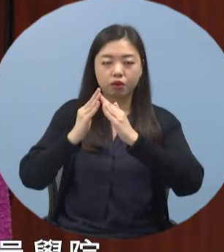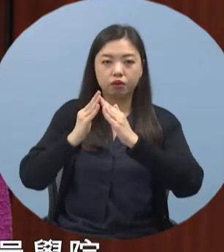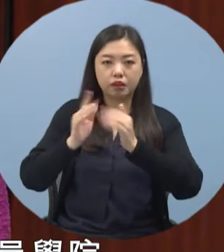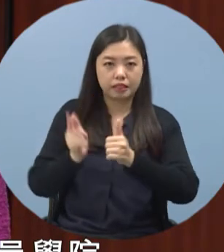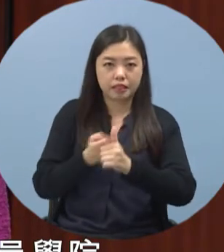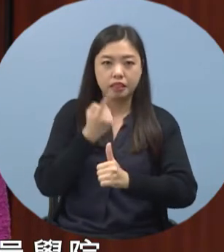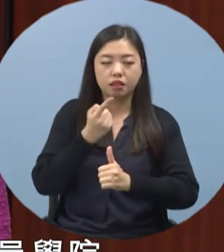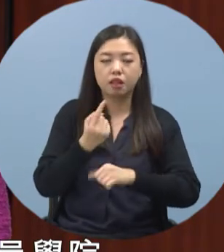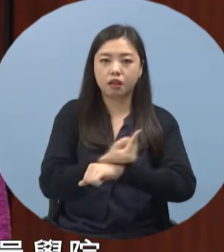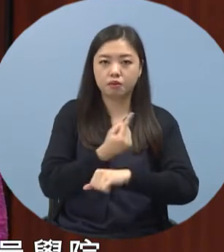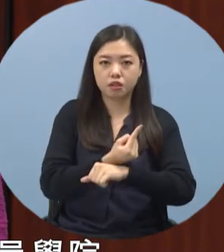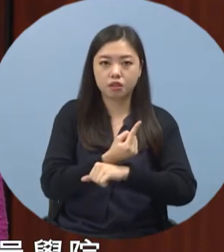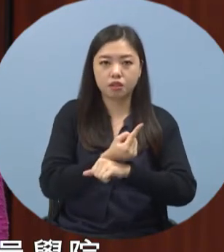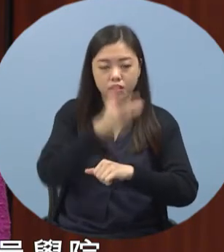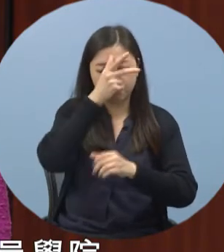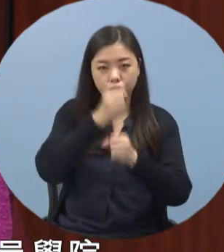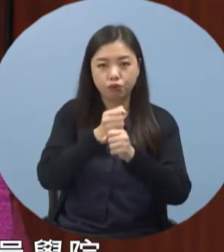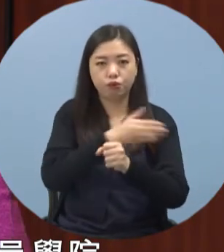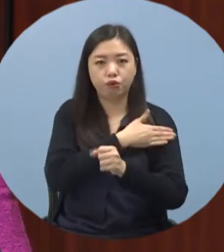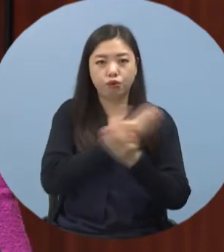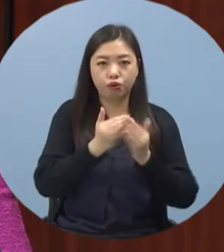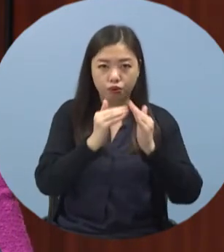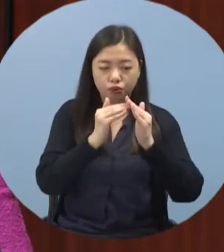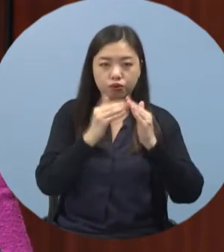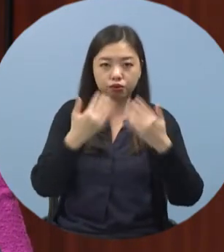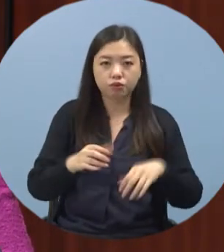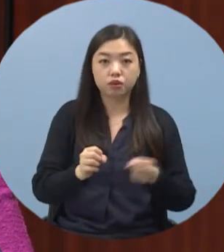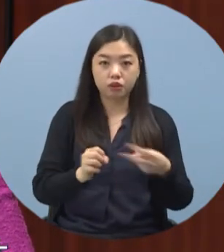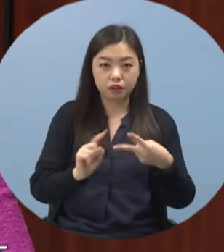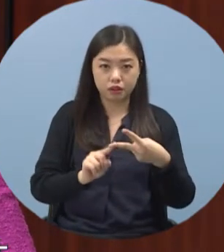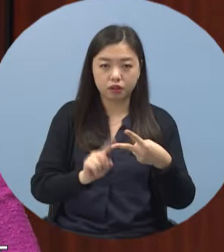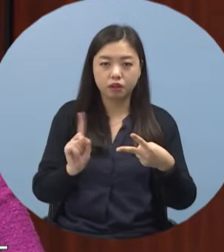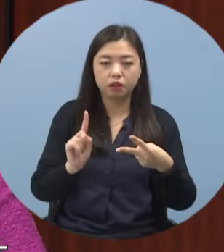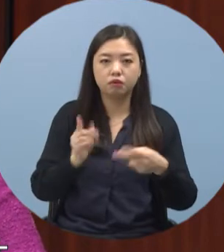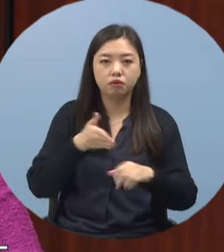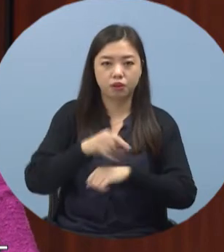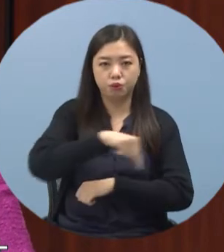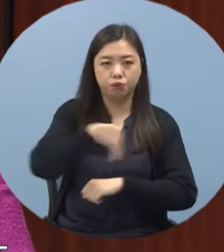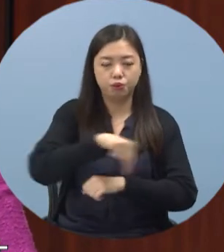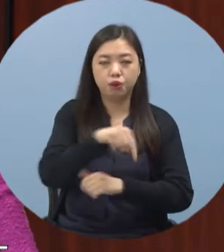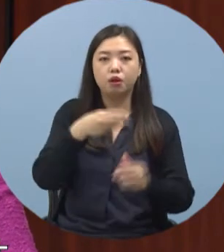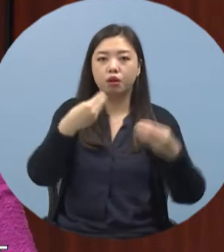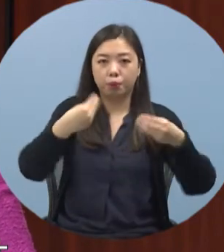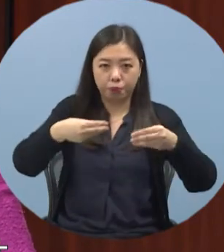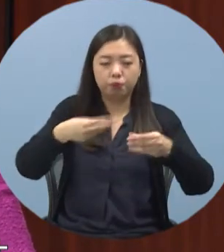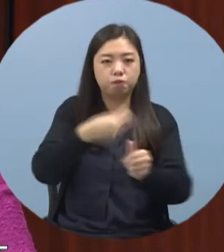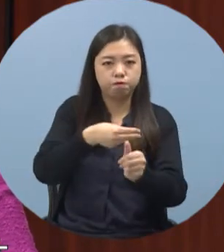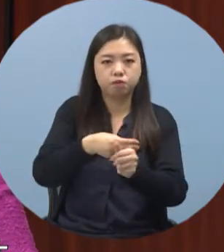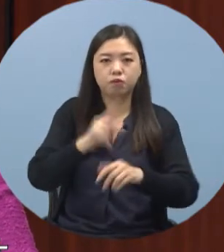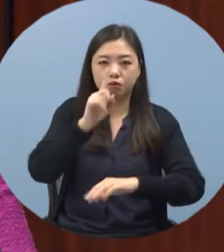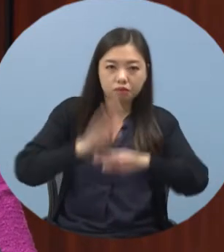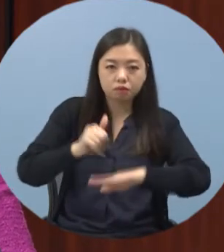立這一間臨時的公務員學院。第二個我們的功能呢，就是為社會培訓政治人